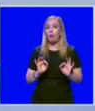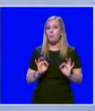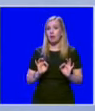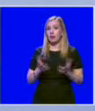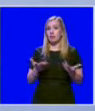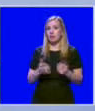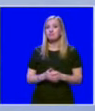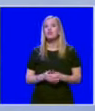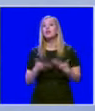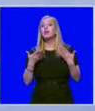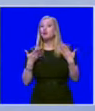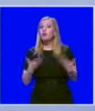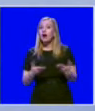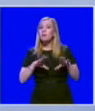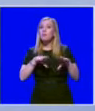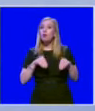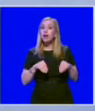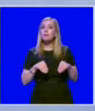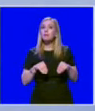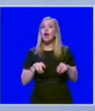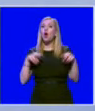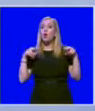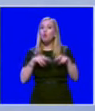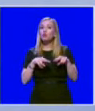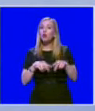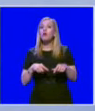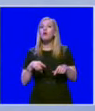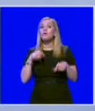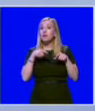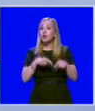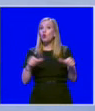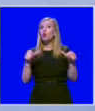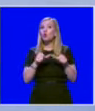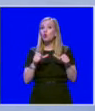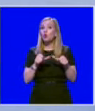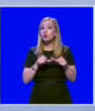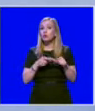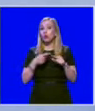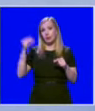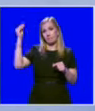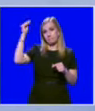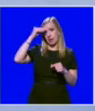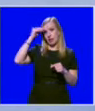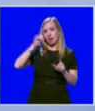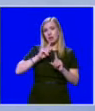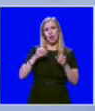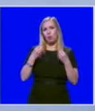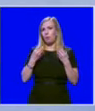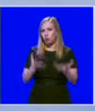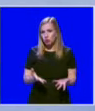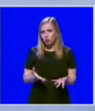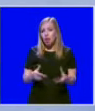тиражира. Секунди имате, и това е поемане на оперативен контрол върху Лукойл от страна на българската държава, защото е недопустимо Лукойл да застава